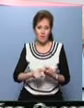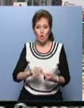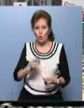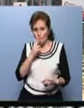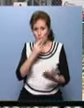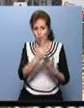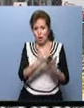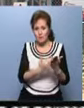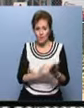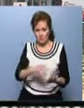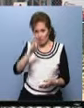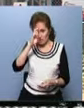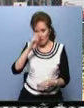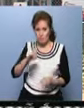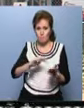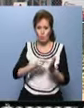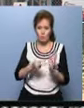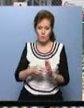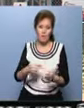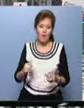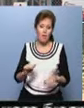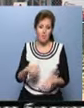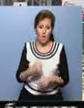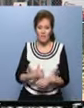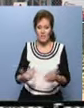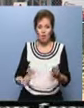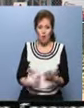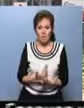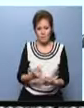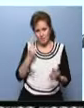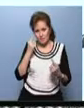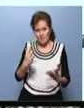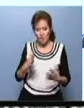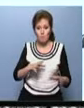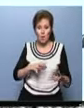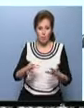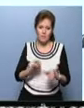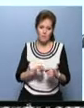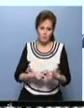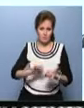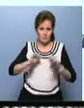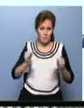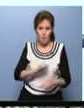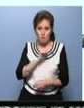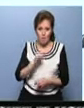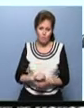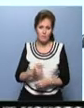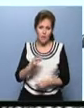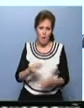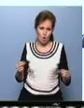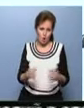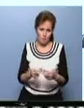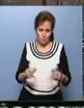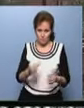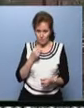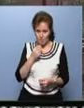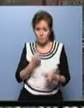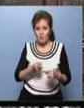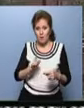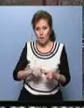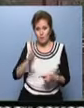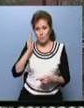федерального бюджета. Главная новация – тарифы естественных монополий в следующем году заморозят. Правда, только для коммерческих потребителей. Это